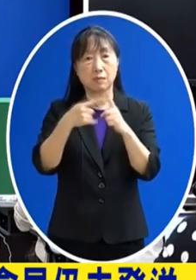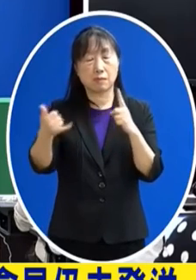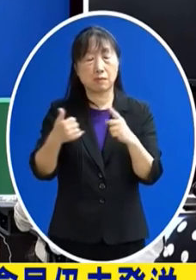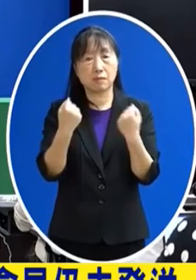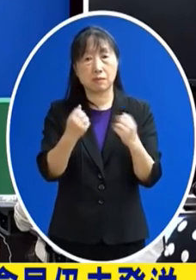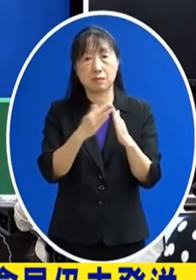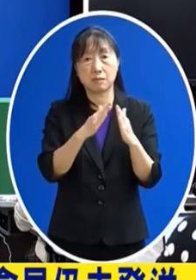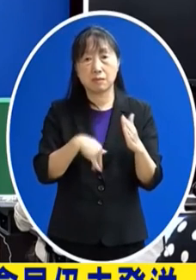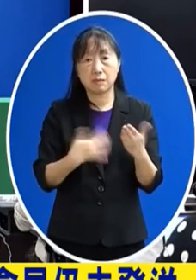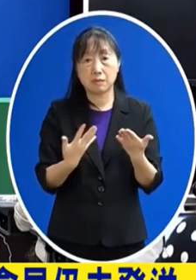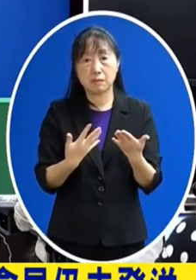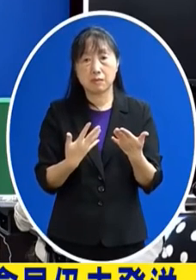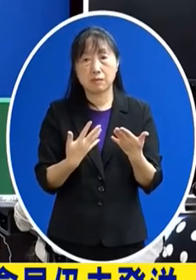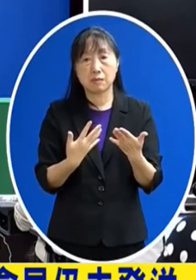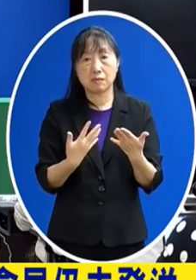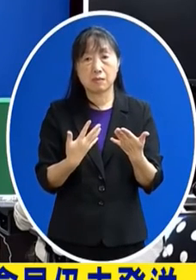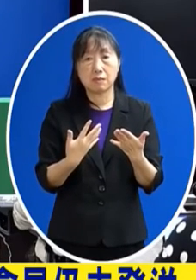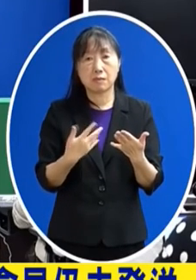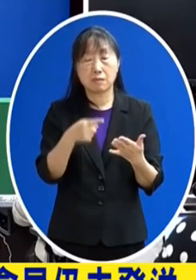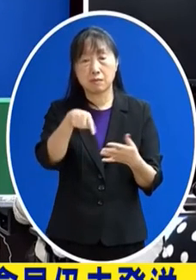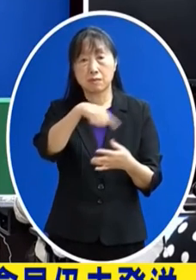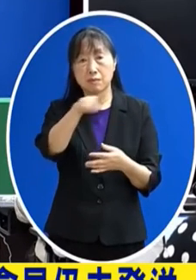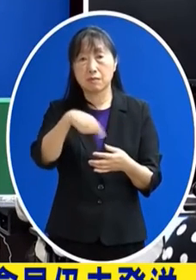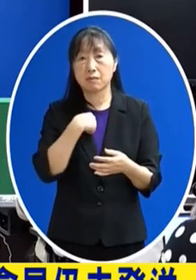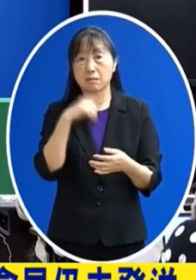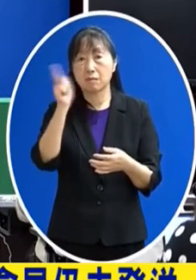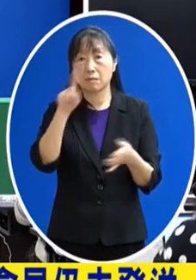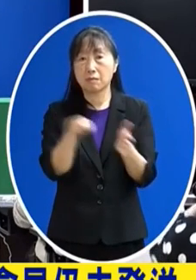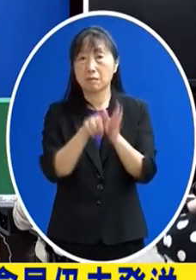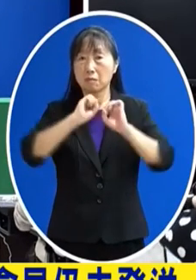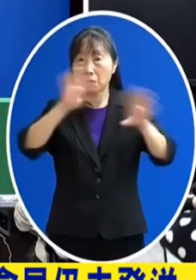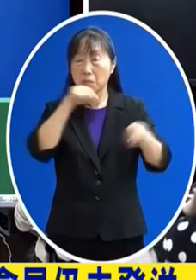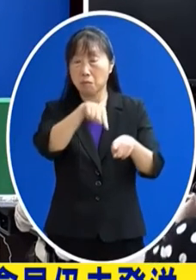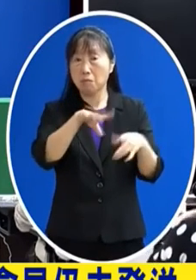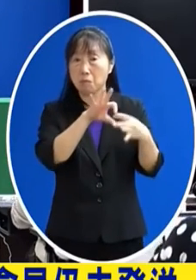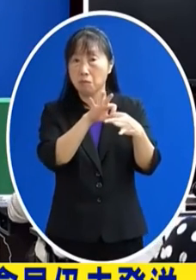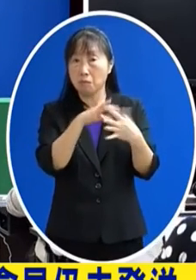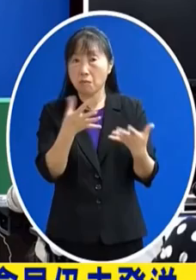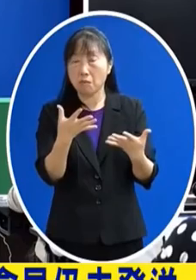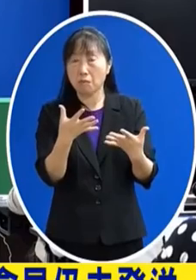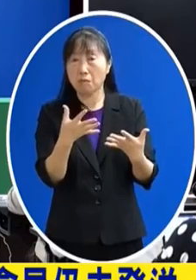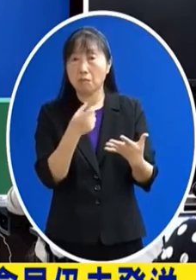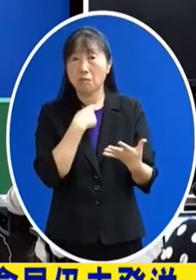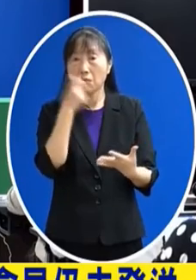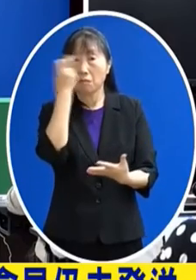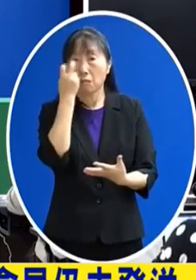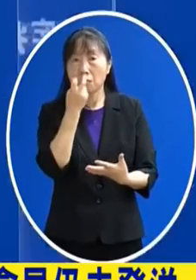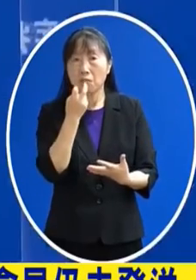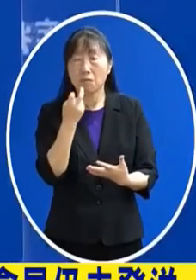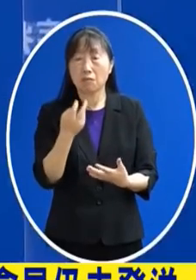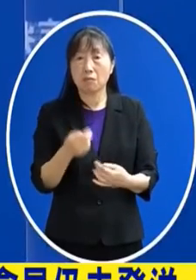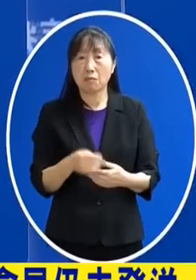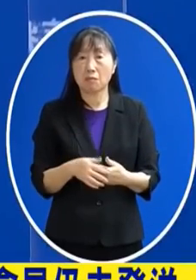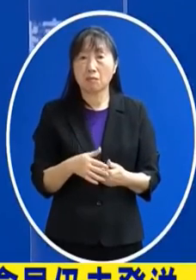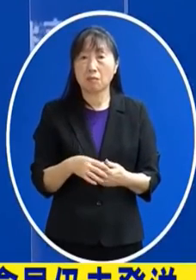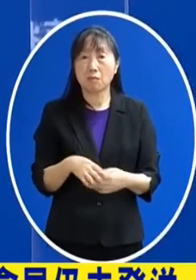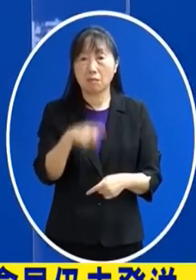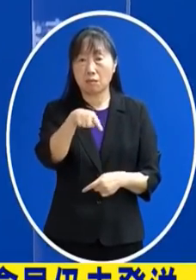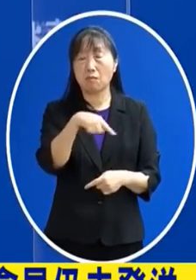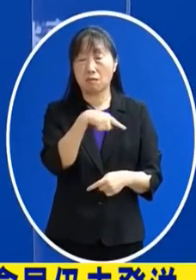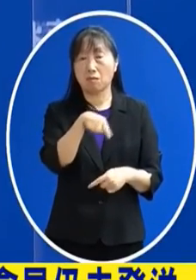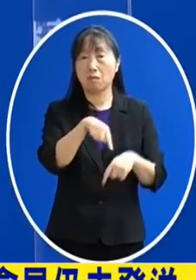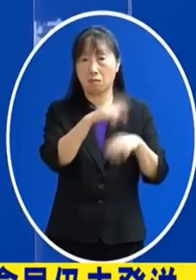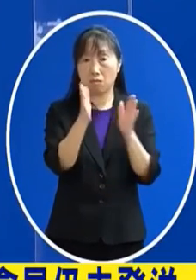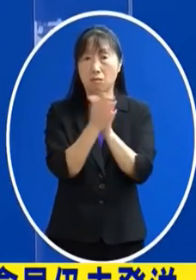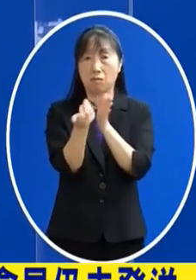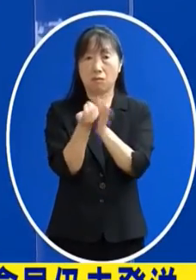教是大概什么时候会公告开始放宽实施？谢谢。 那个文我签的哈。那公告 应该是说他们已经预告